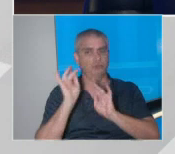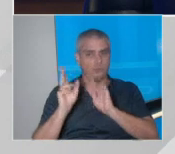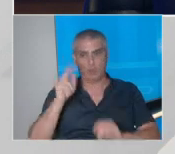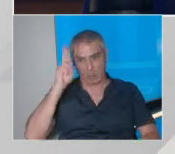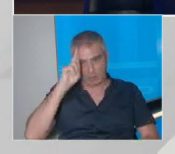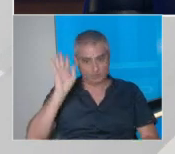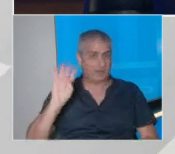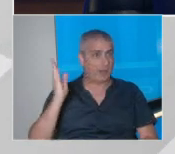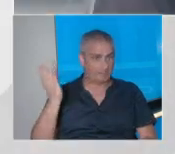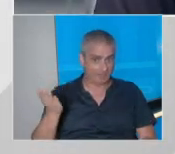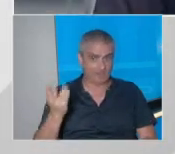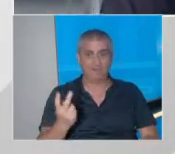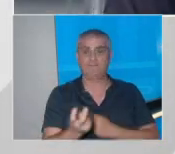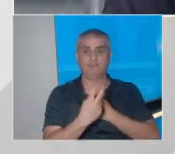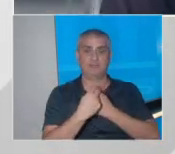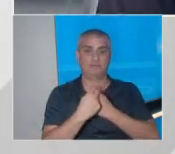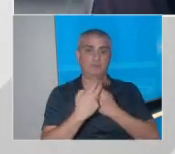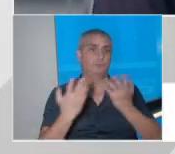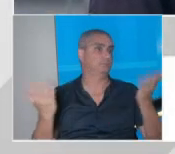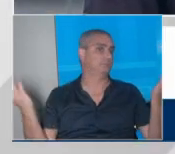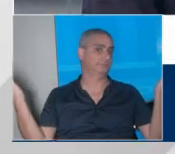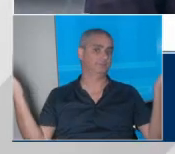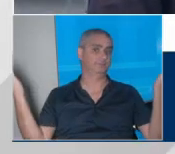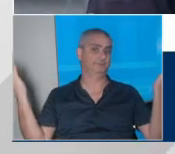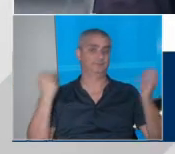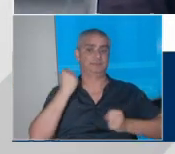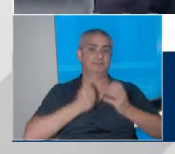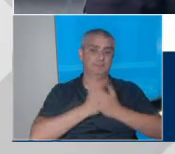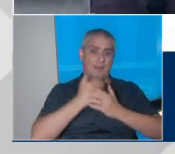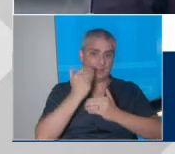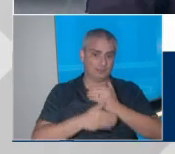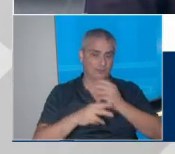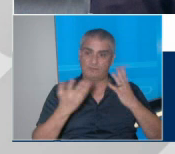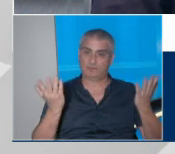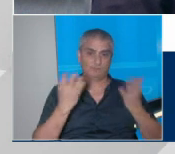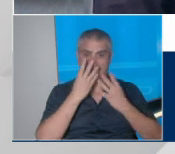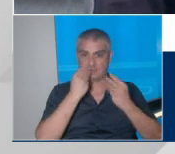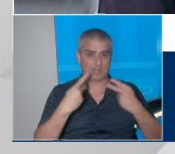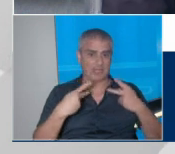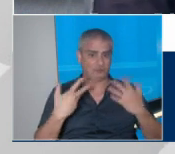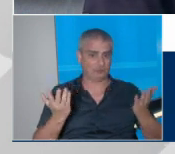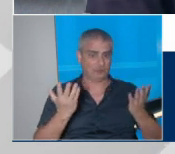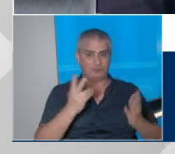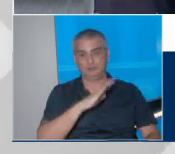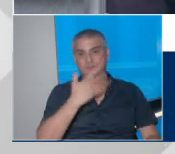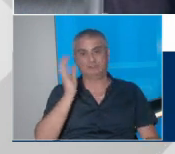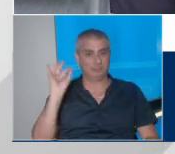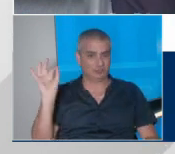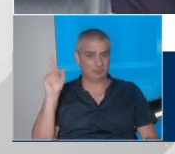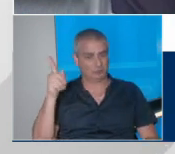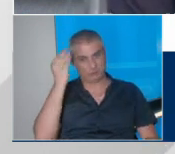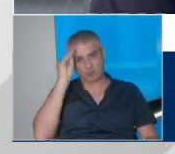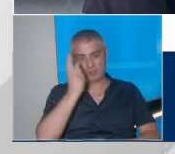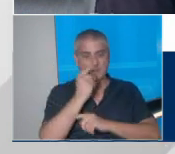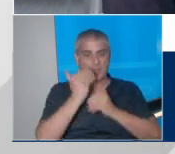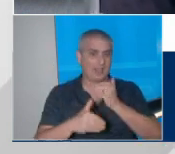הליכוד ועל בנימין נתניהו, ויצטרפו פנים. טוב, רצים עד הסוף, אין חשש מהצד שלהם שהם יודיעו